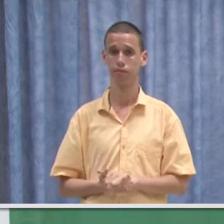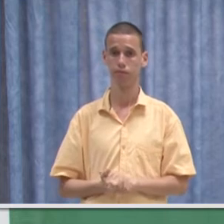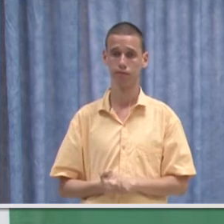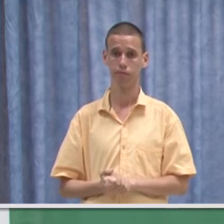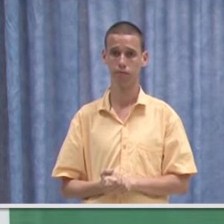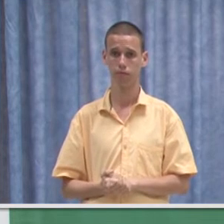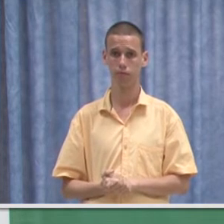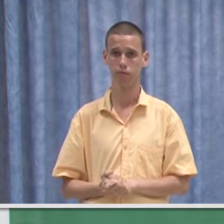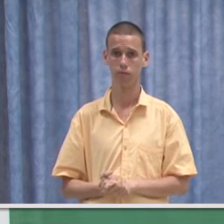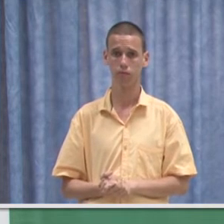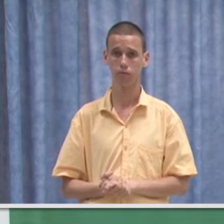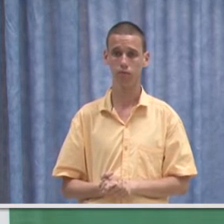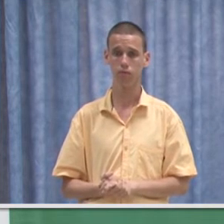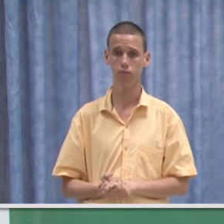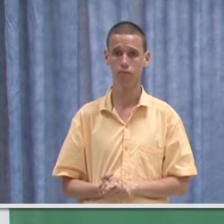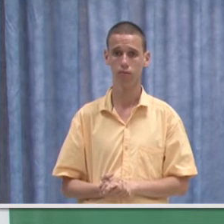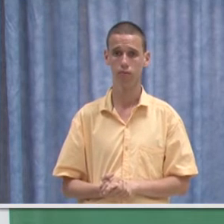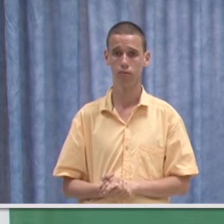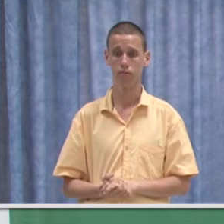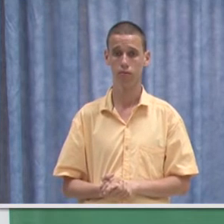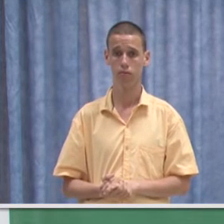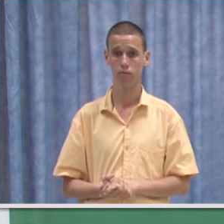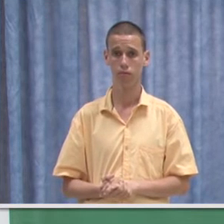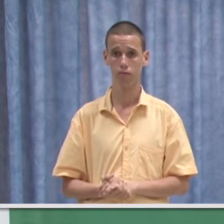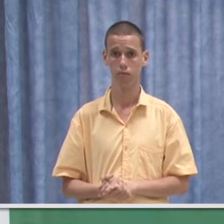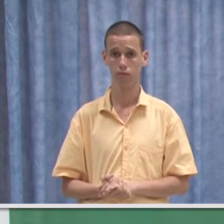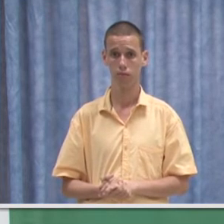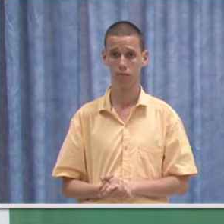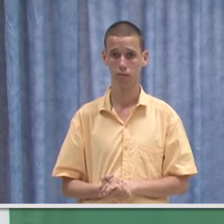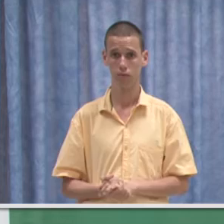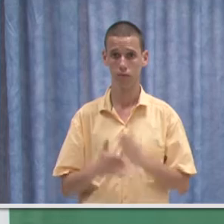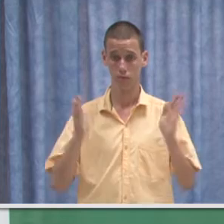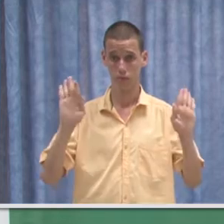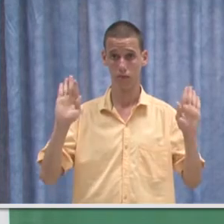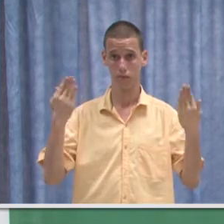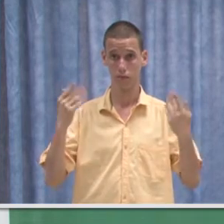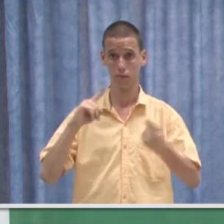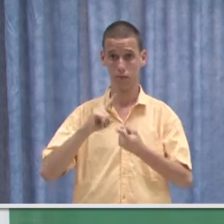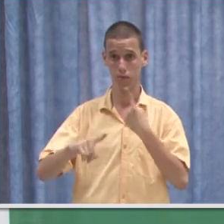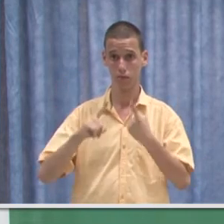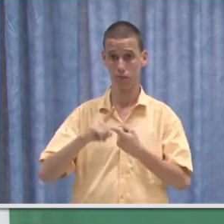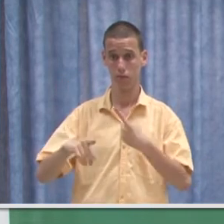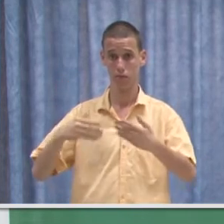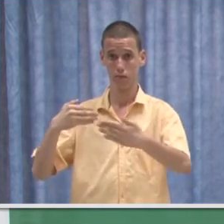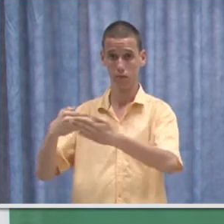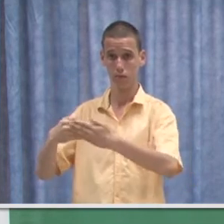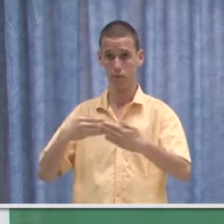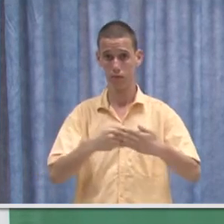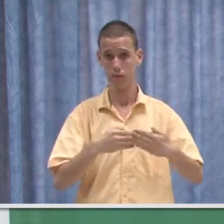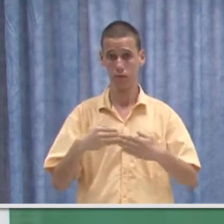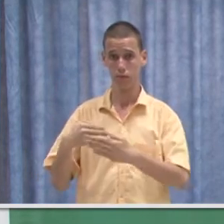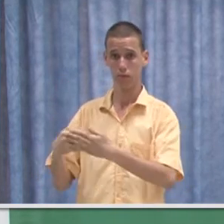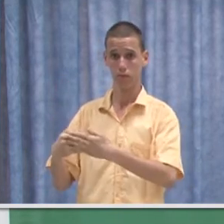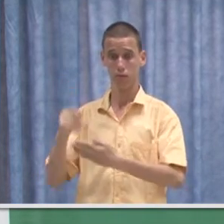parler, plus ou ferme l'endroit que tout le monde est capable de sortir, plus pour avoir plus de contact. Mais seulement, l'intention c'est